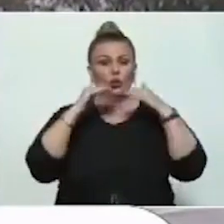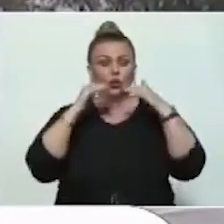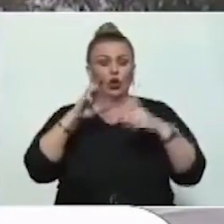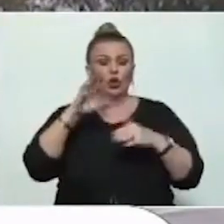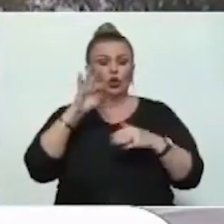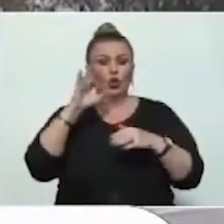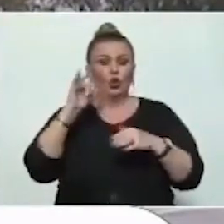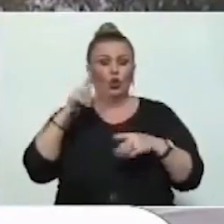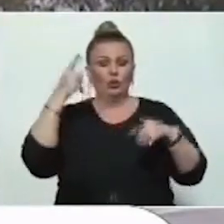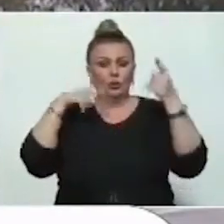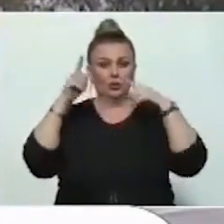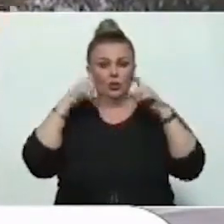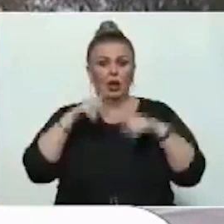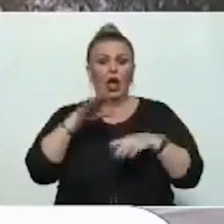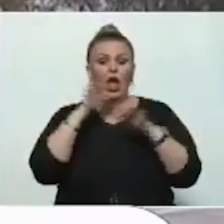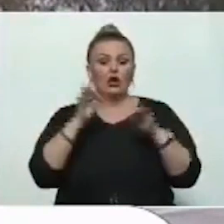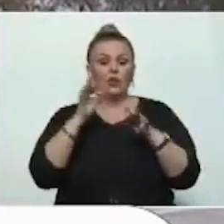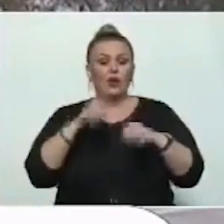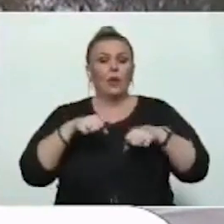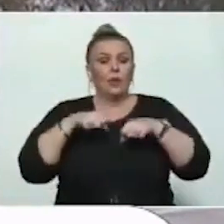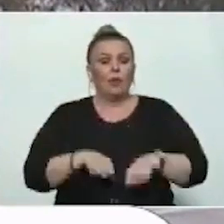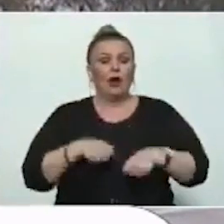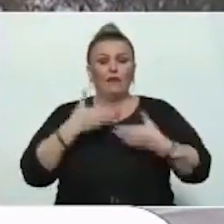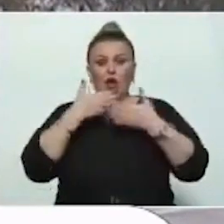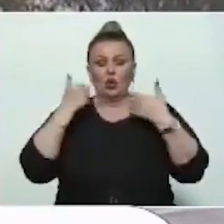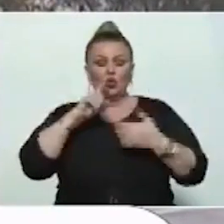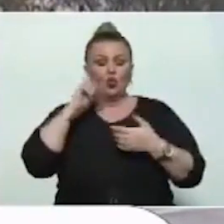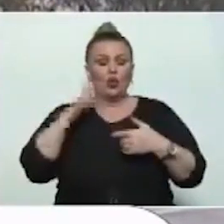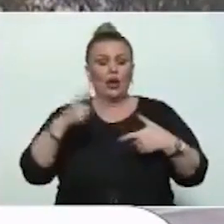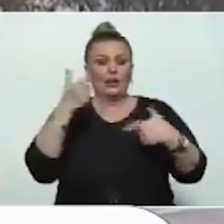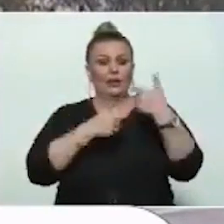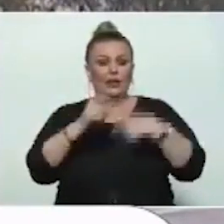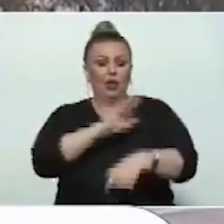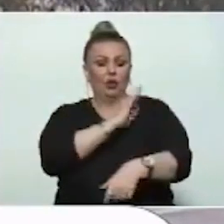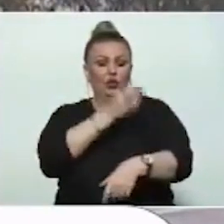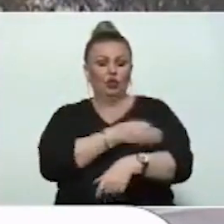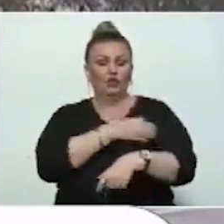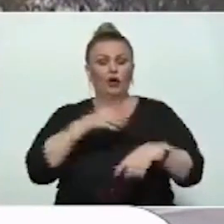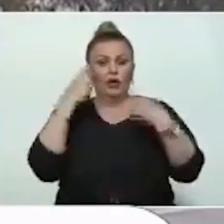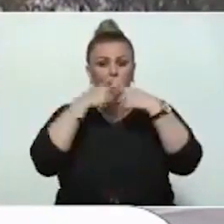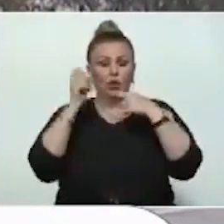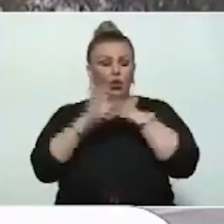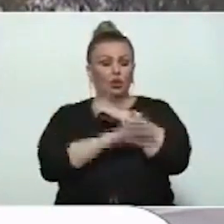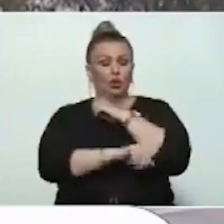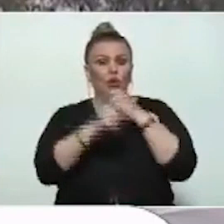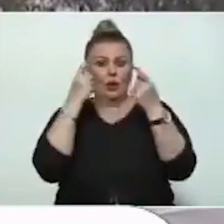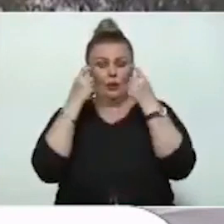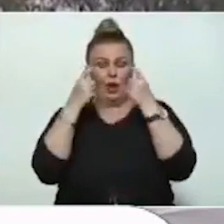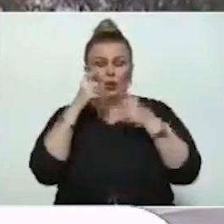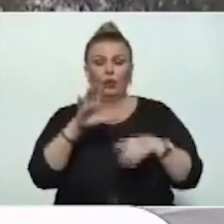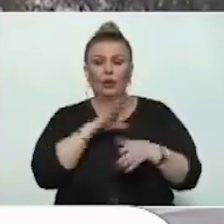şousudur və heç bir hüquqi əsası yoxdur. Hətta Ukrayna Silahlı Qüvvələrinin baş qərargahının yaydığı son məlumatda qeyd edilir